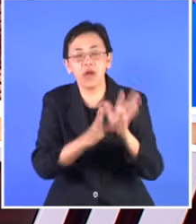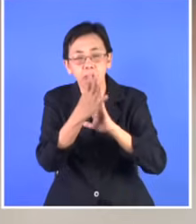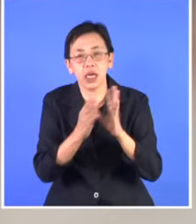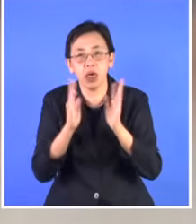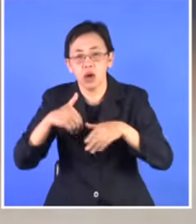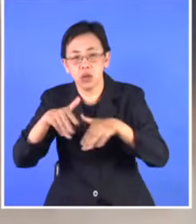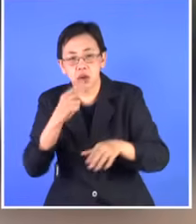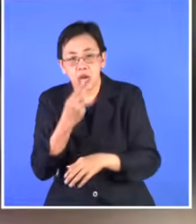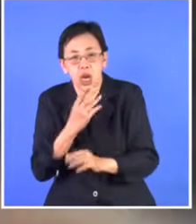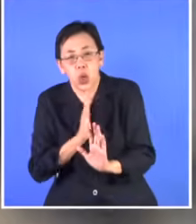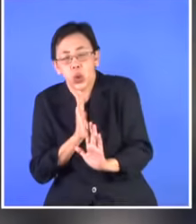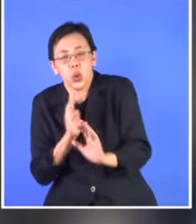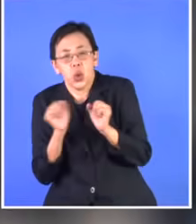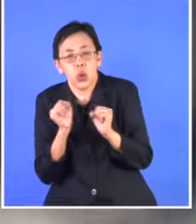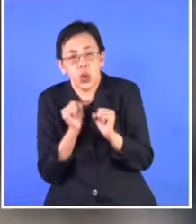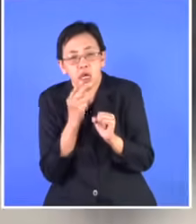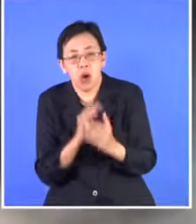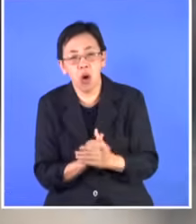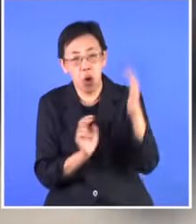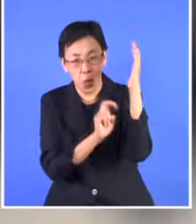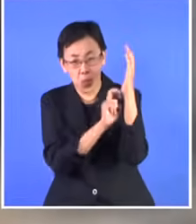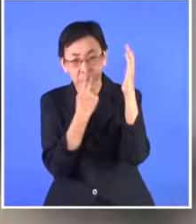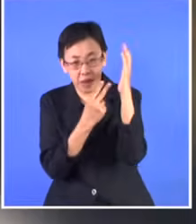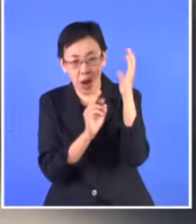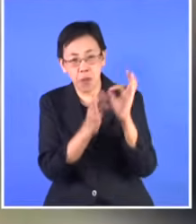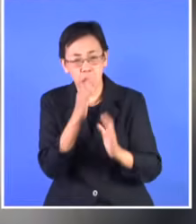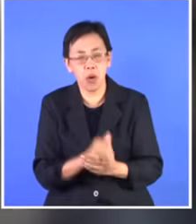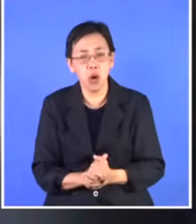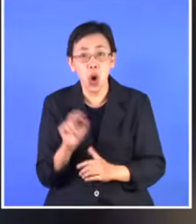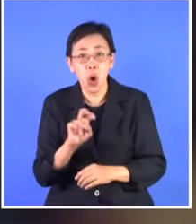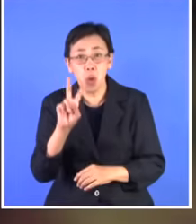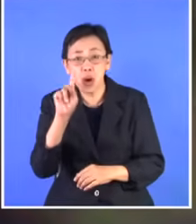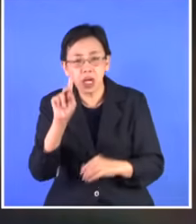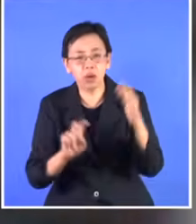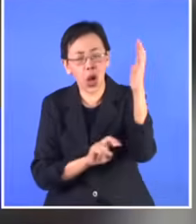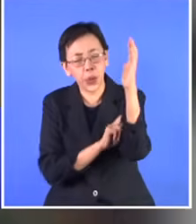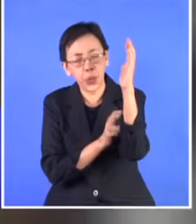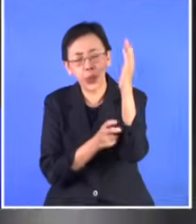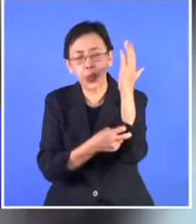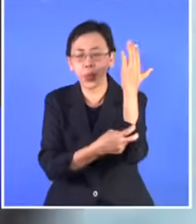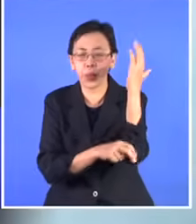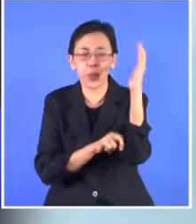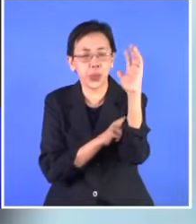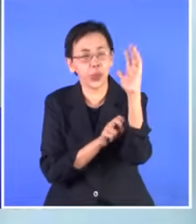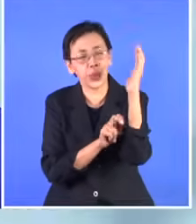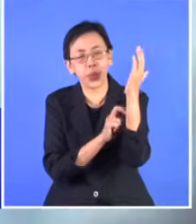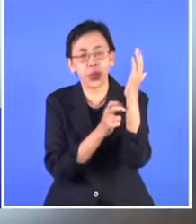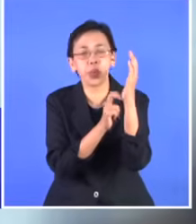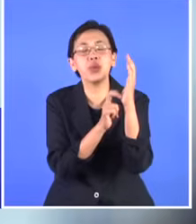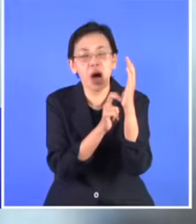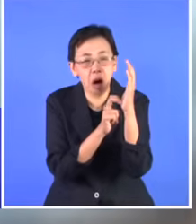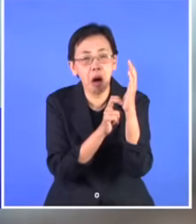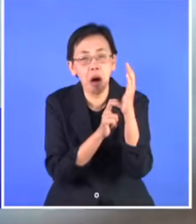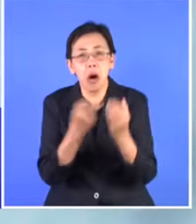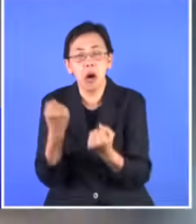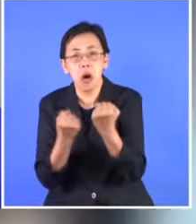ว่าโอ้โหแบบนี้มันจะลุกรามนะดูนะฮะนี่งูเขียวตัวเดียวสาเหตุเป็นเพราะแบบนี้เนี่ยรถดับเพลิงก็มาเหตุ